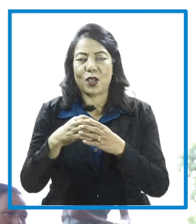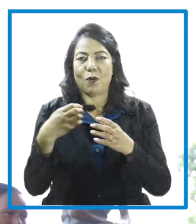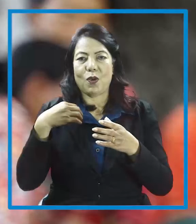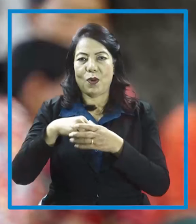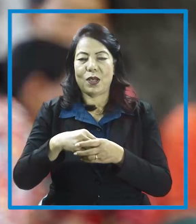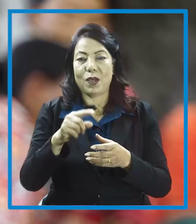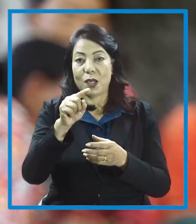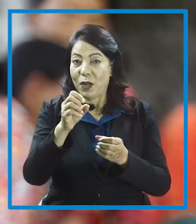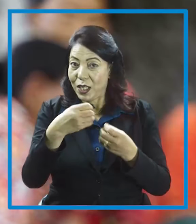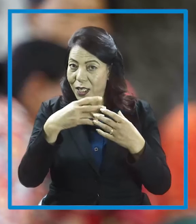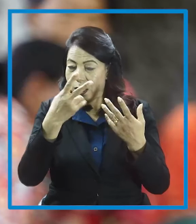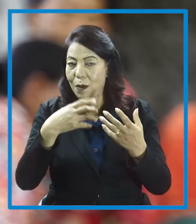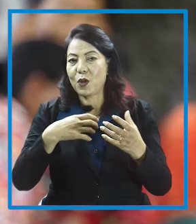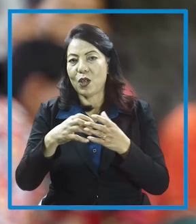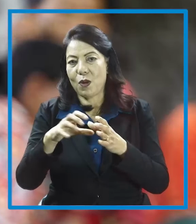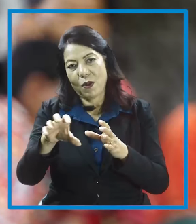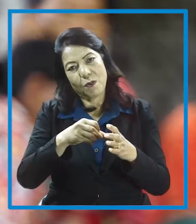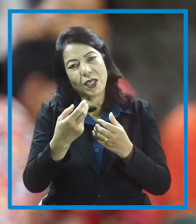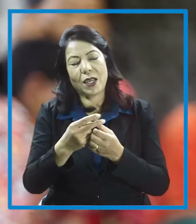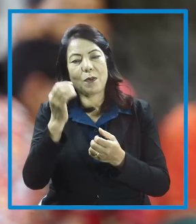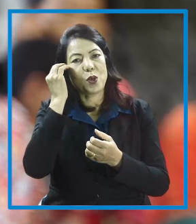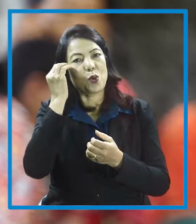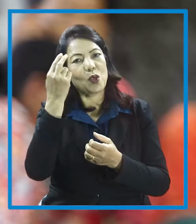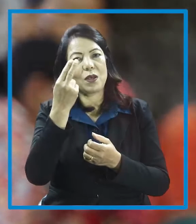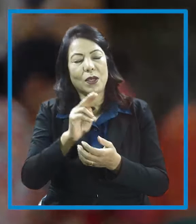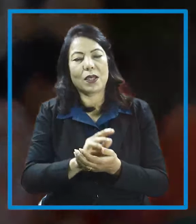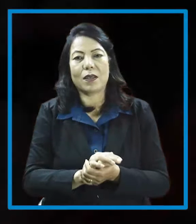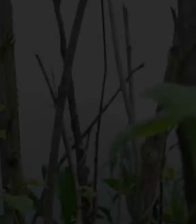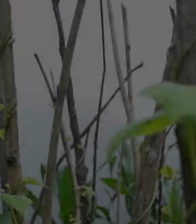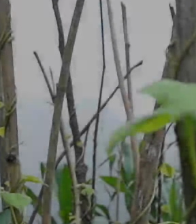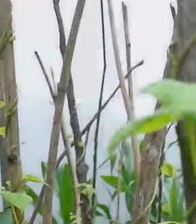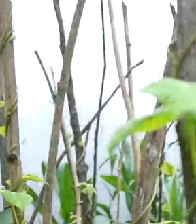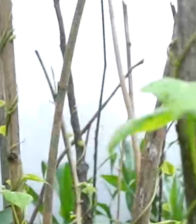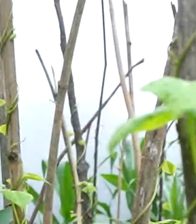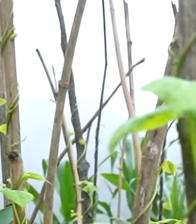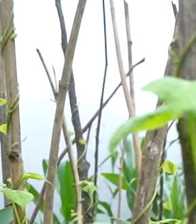समूह बसे ए तिमीले नदिए आएर समूहबाट निकालिहाल्छु भन्ने एउटा सोच त भइसक्यो नि त